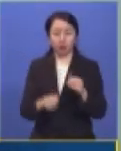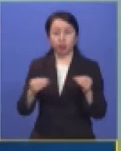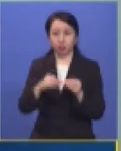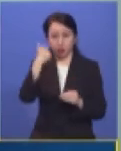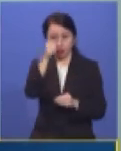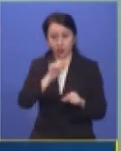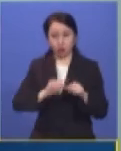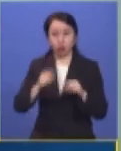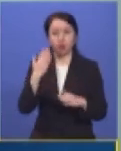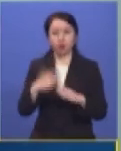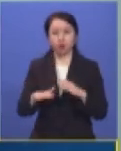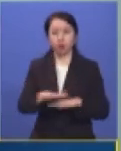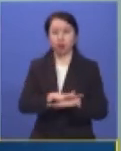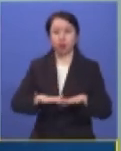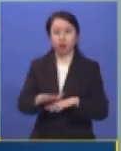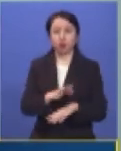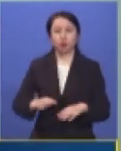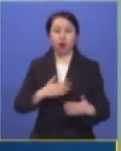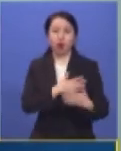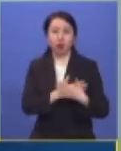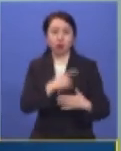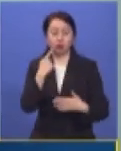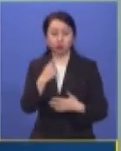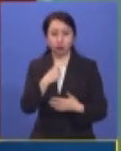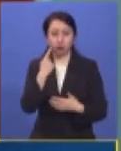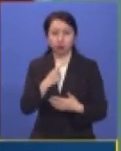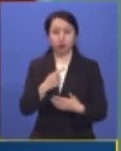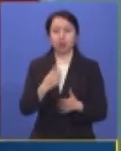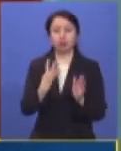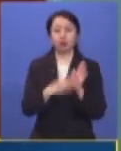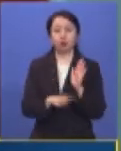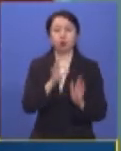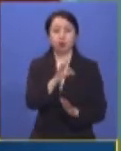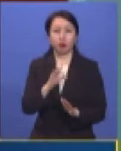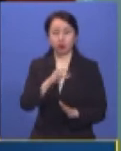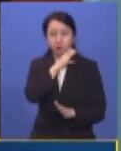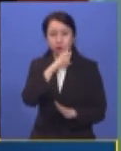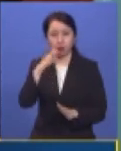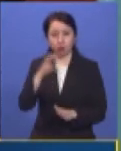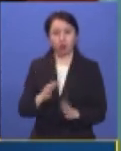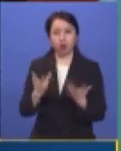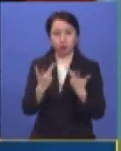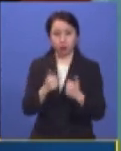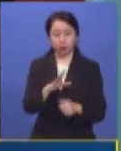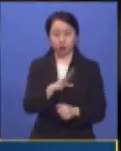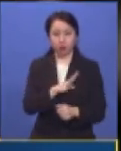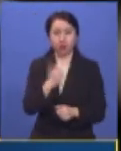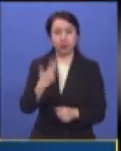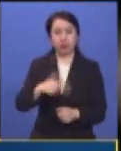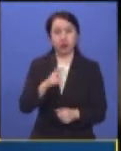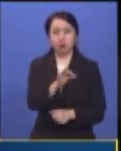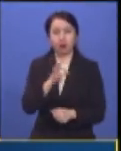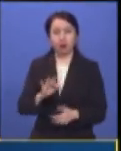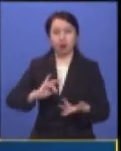лет. Население области активное. Почти 90% казахстанцев уже переписали.